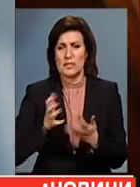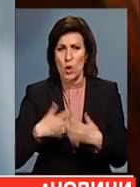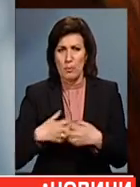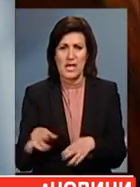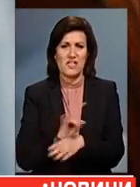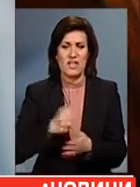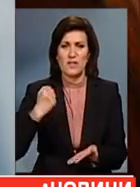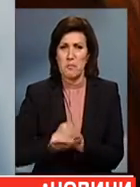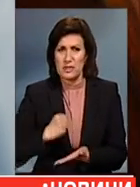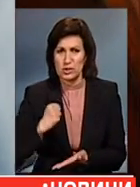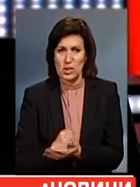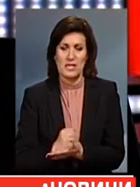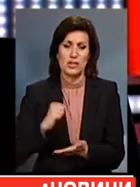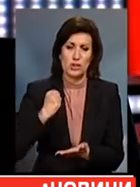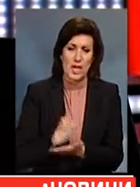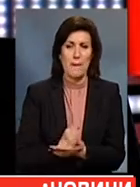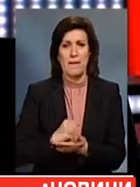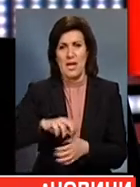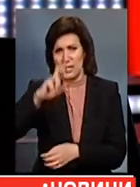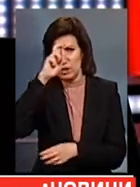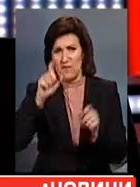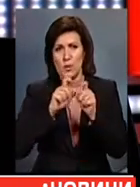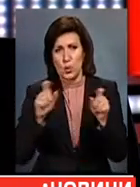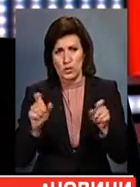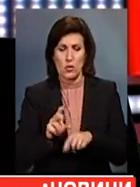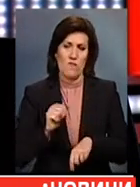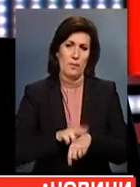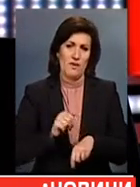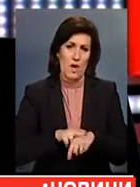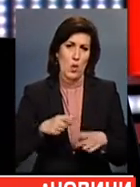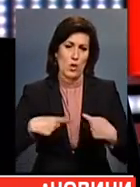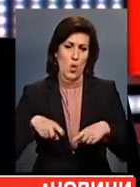фальшиві печатки, кліше й штампи державних установ та правоохоронних органів.